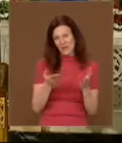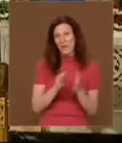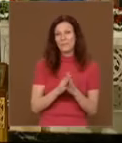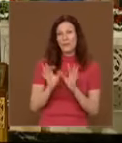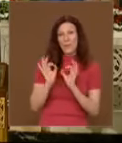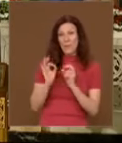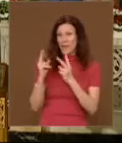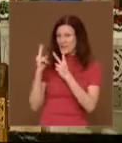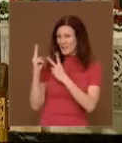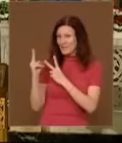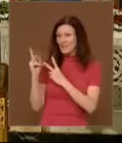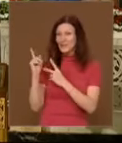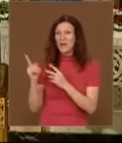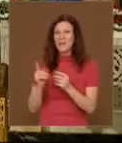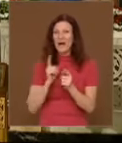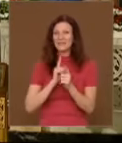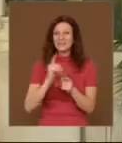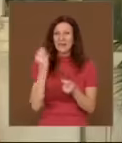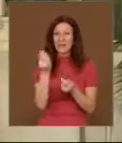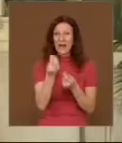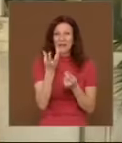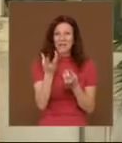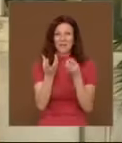Виждаме в момента как се запалват